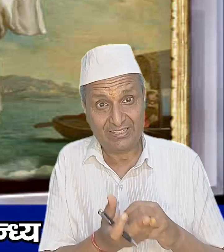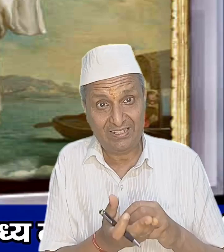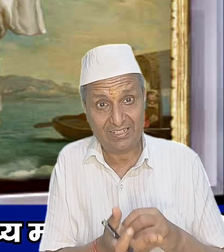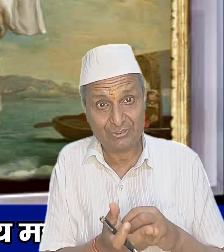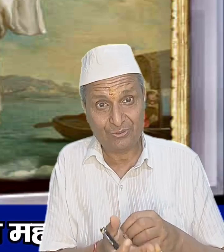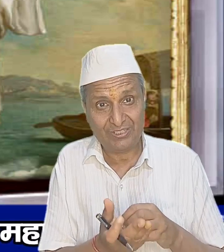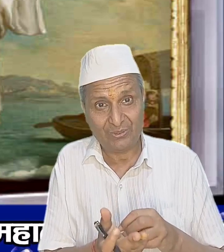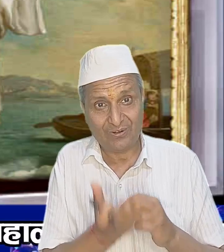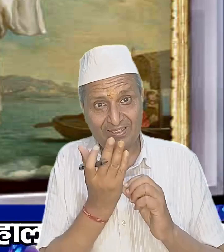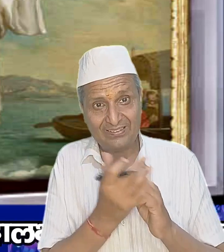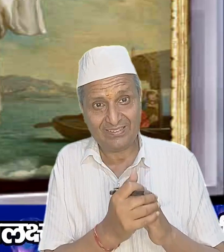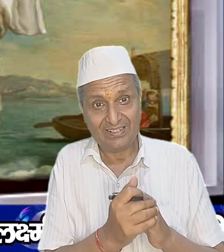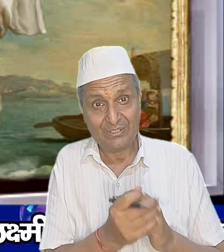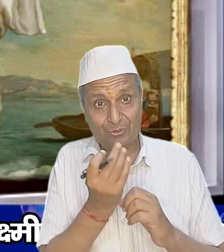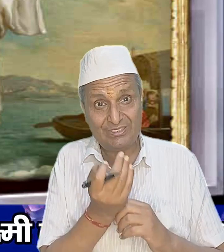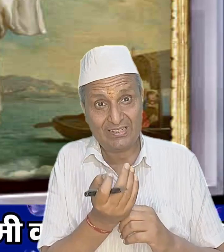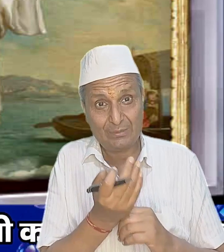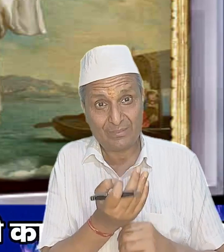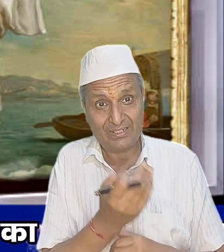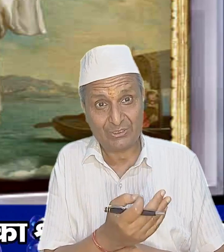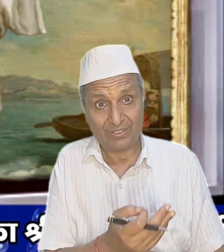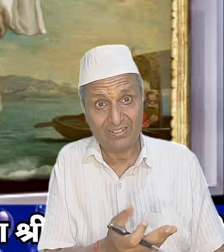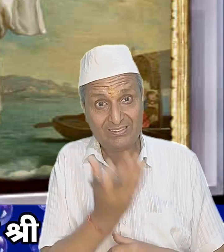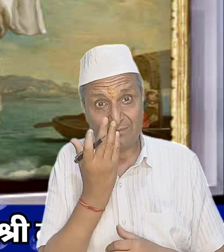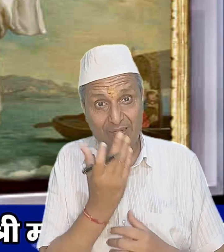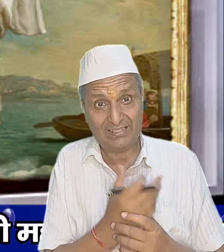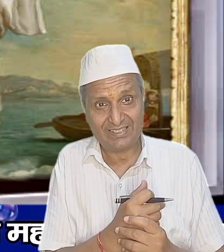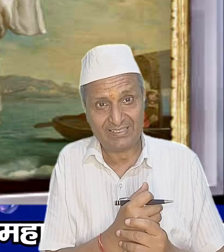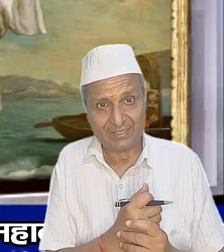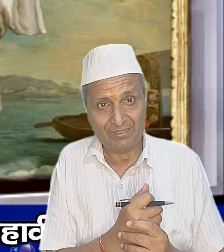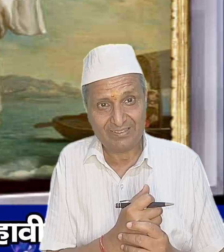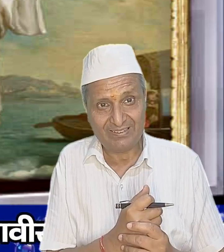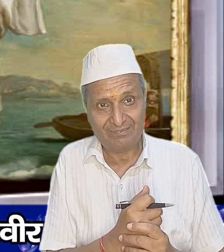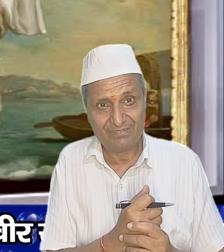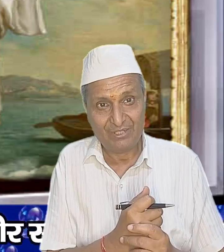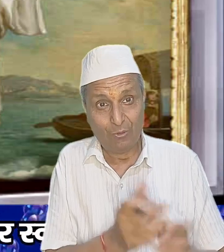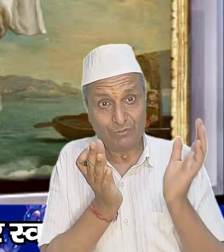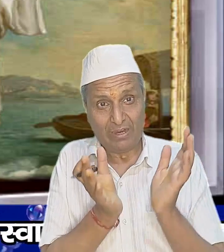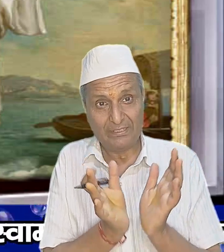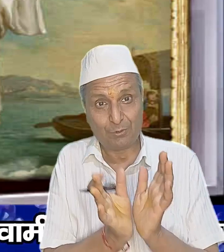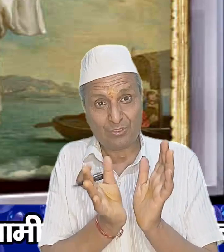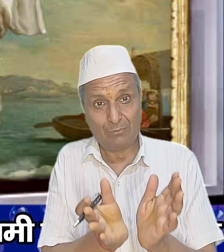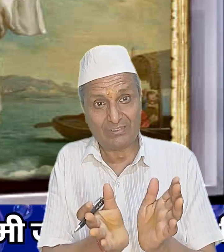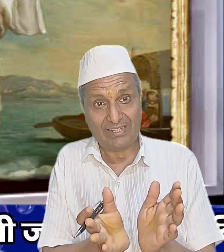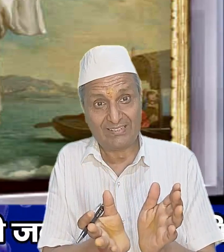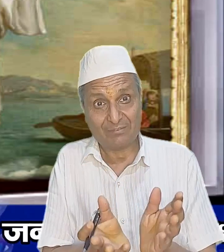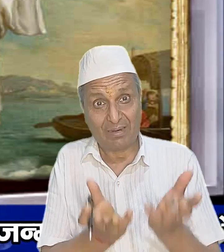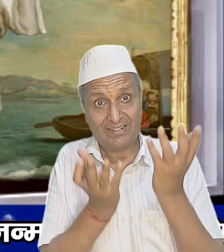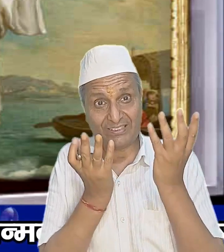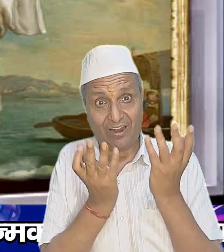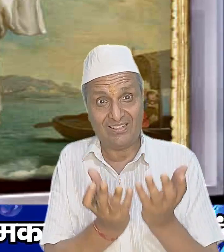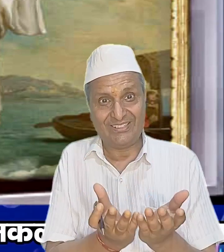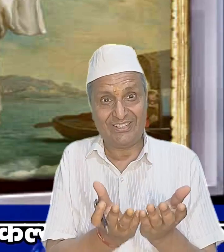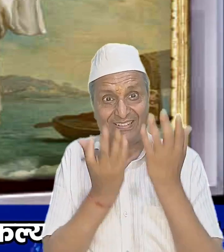जाता, इस कदर मारता। उसके फोटोज हैं, उसके पेंटिंग्स हैं, कितने उसने जुल्म गुजारे।